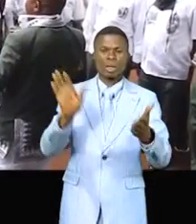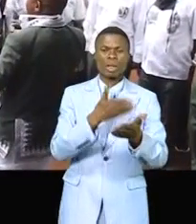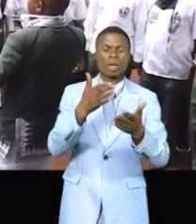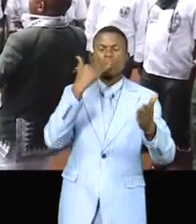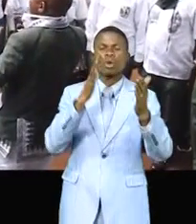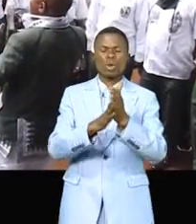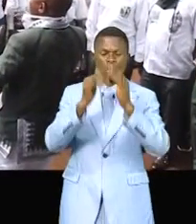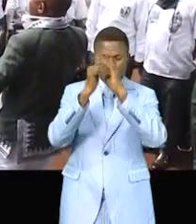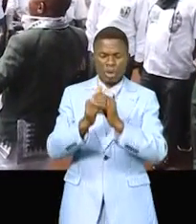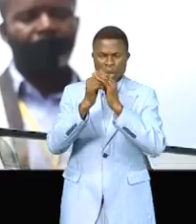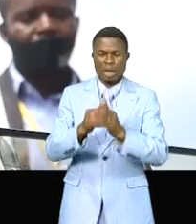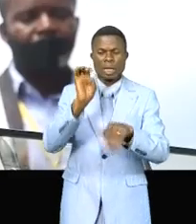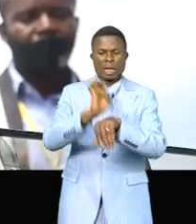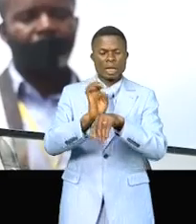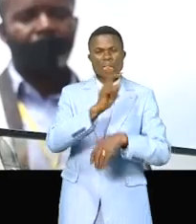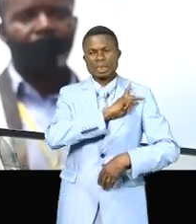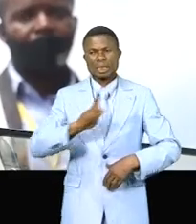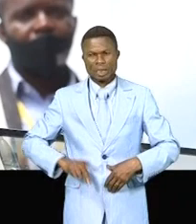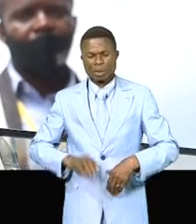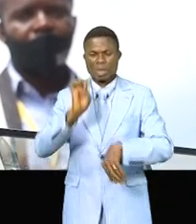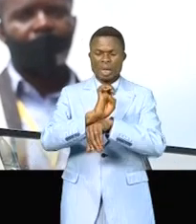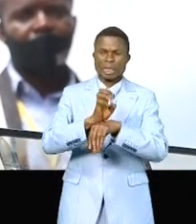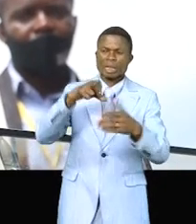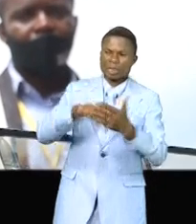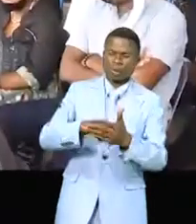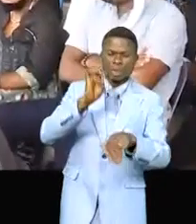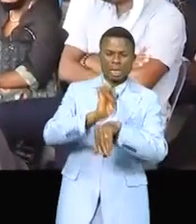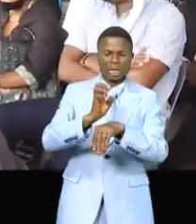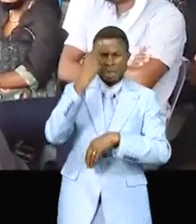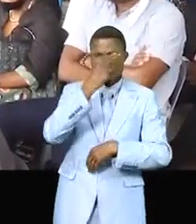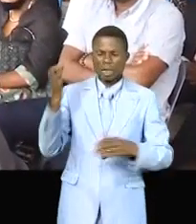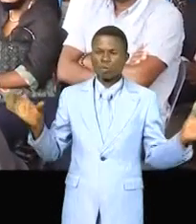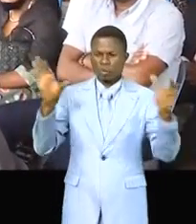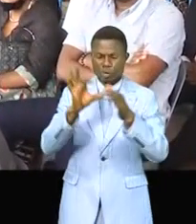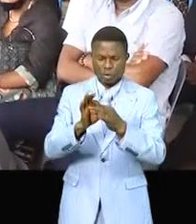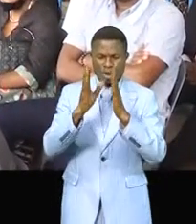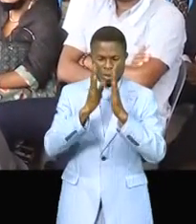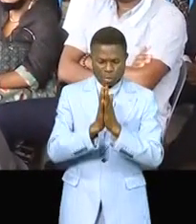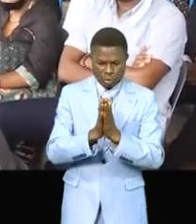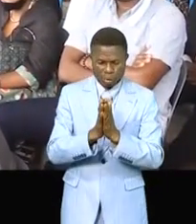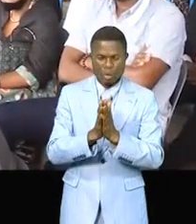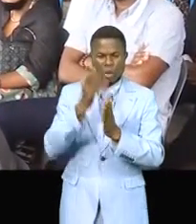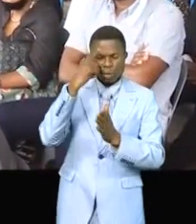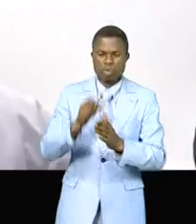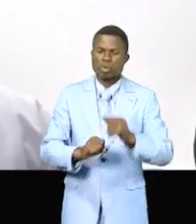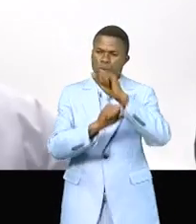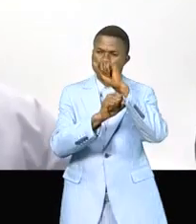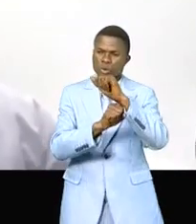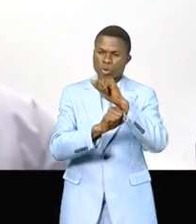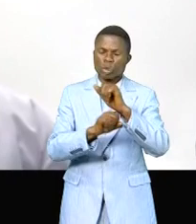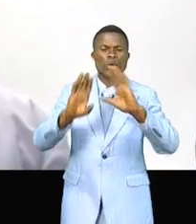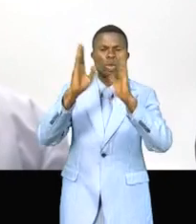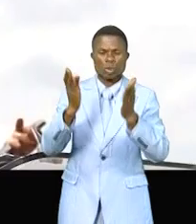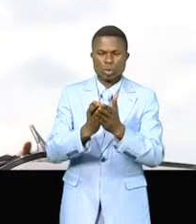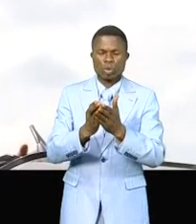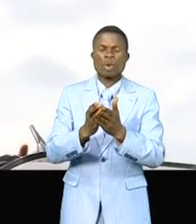et d'adoration ainsi que de prières émanant des différents responsables des confessions religieuses ont été au rendez-vous. Toutes les interventions